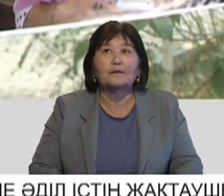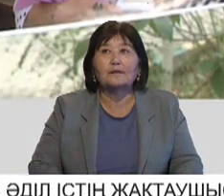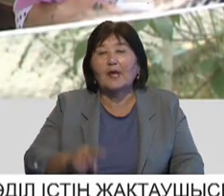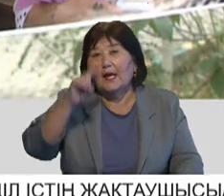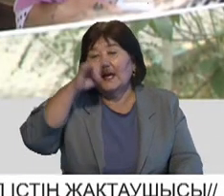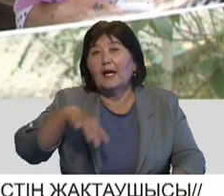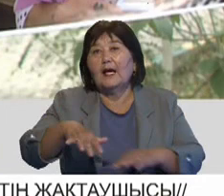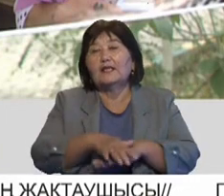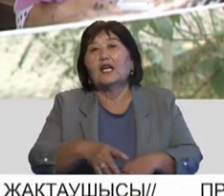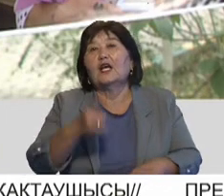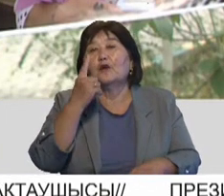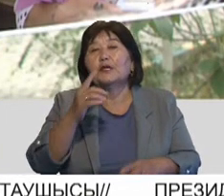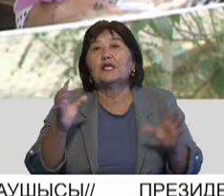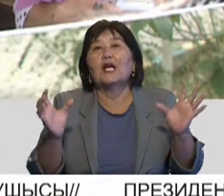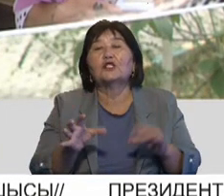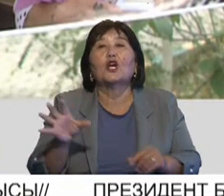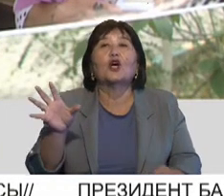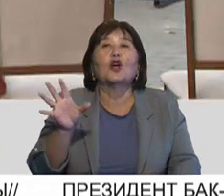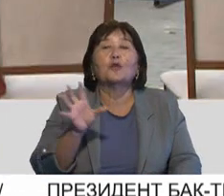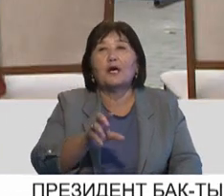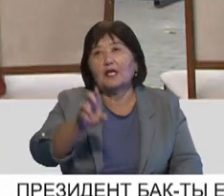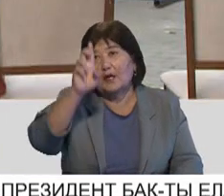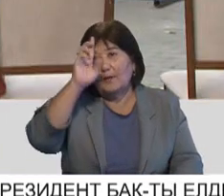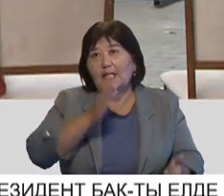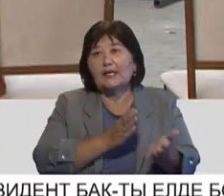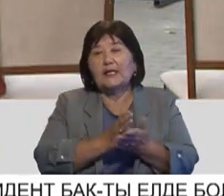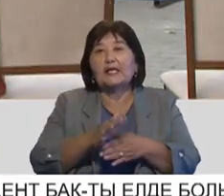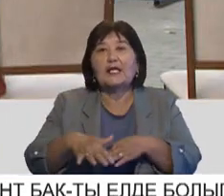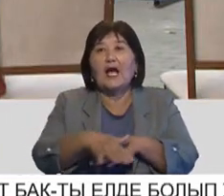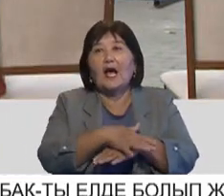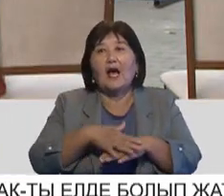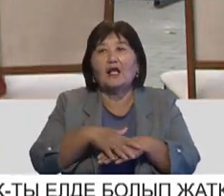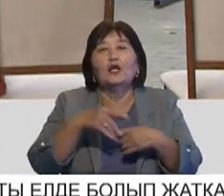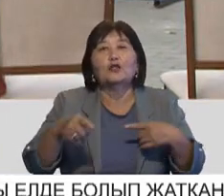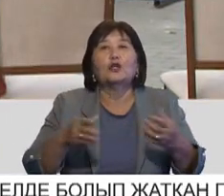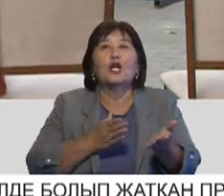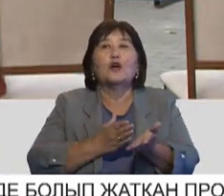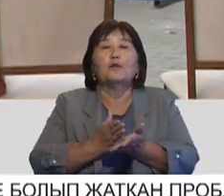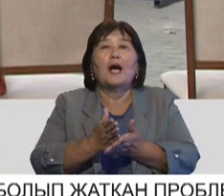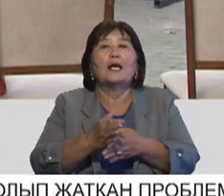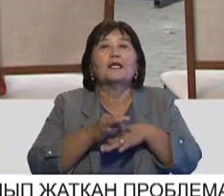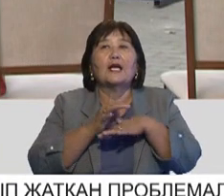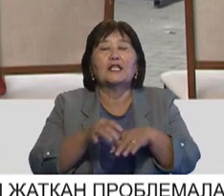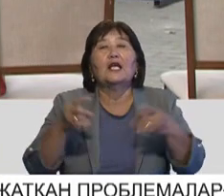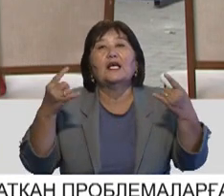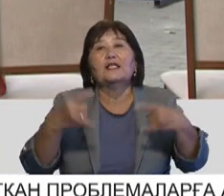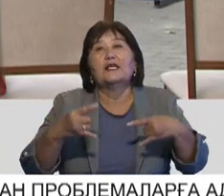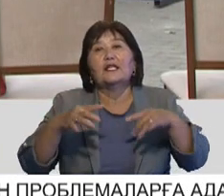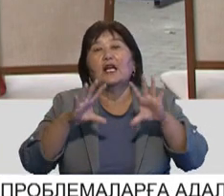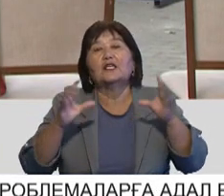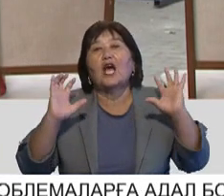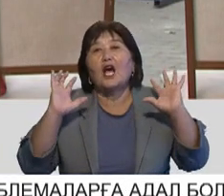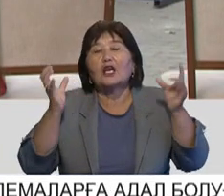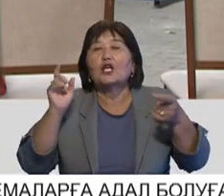Қазақстан халқының бірегейлігін сақтаудағы барлық мемлекеттік саясатты халыққа түрлі бағытта жеткізетін, яғни телеарналар арқылы,